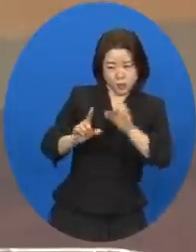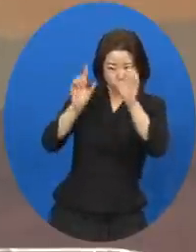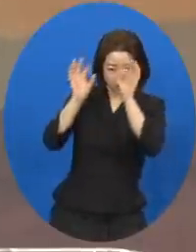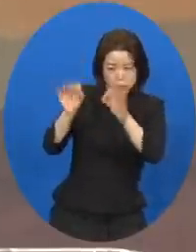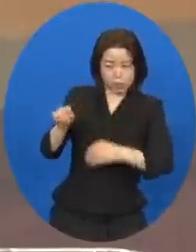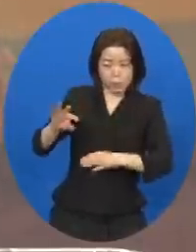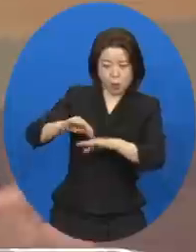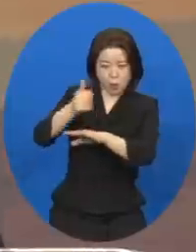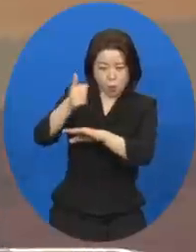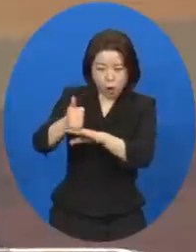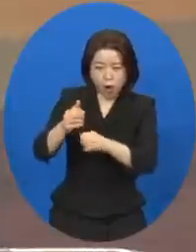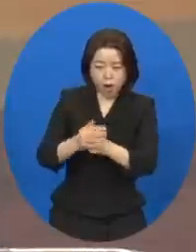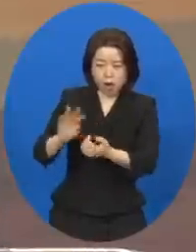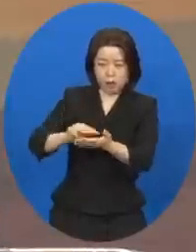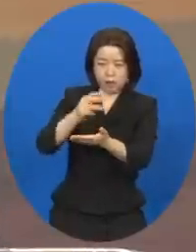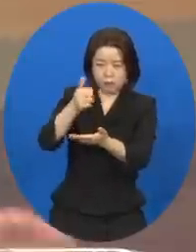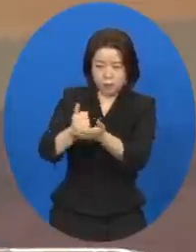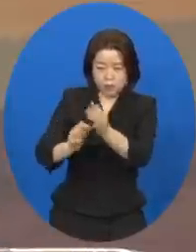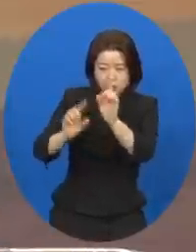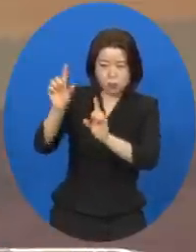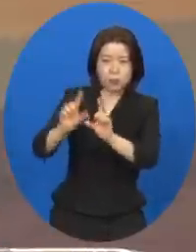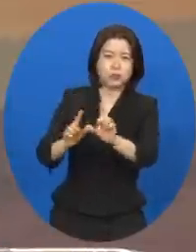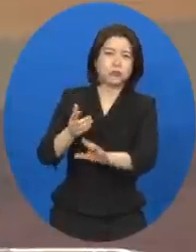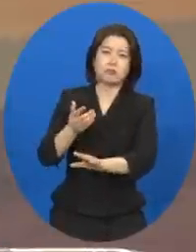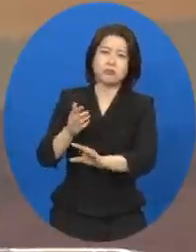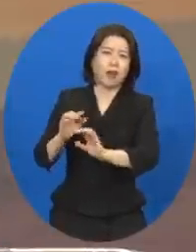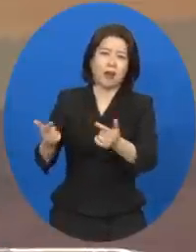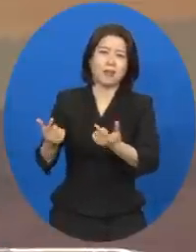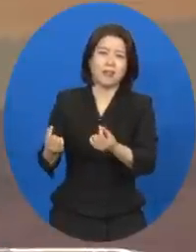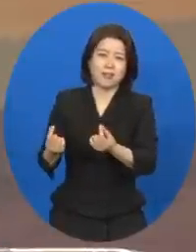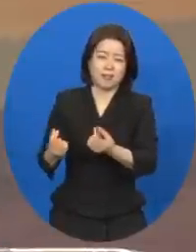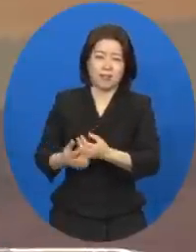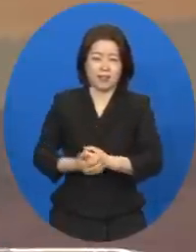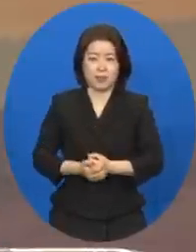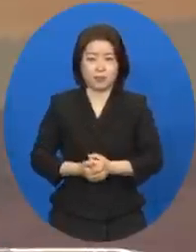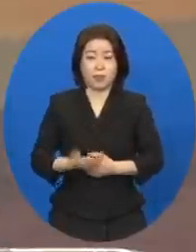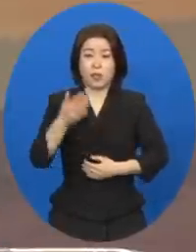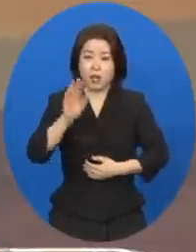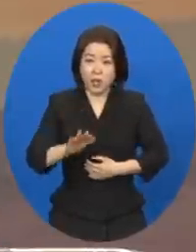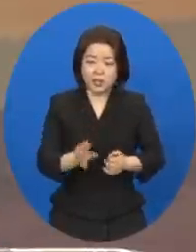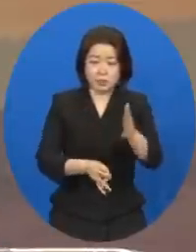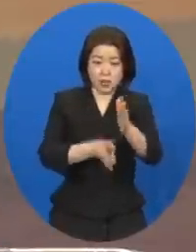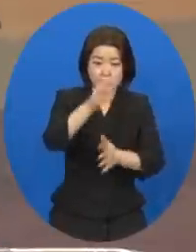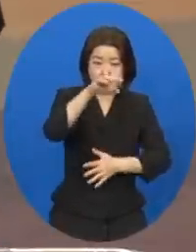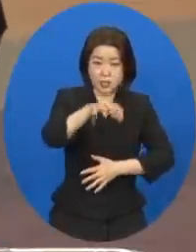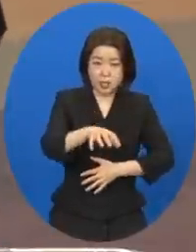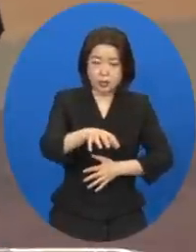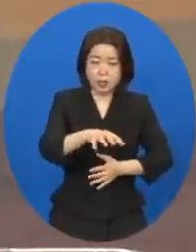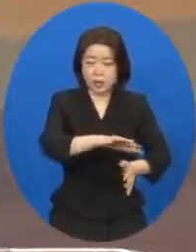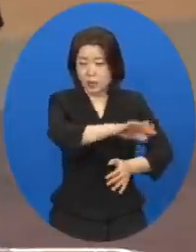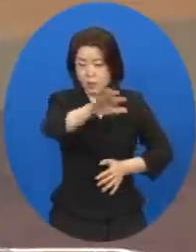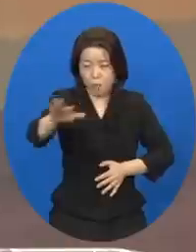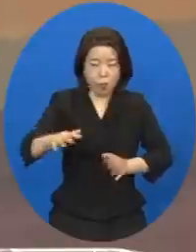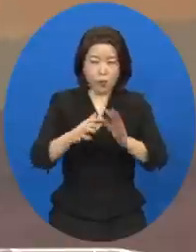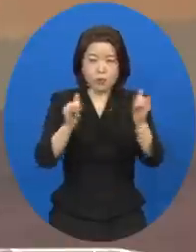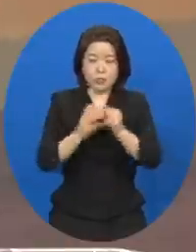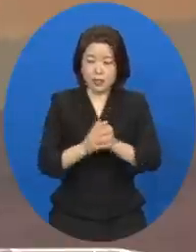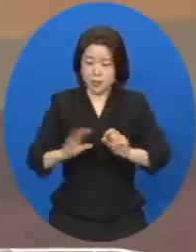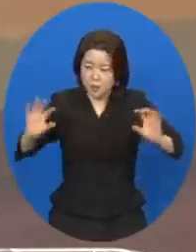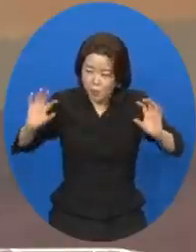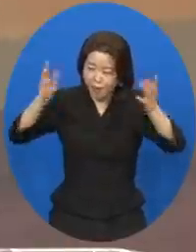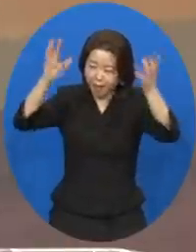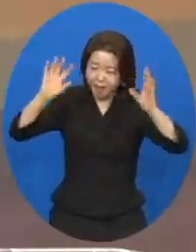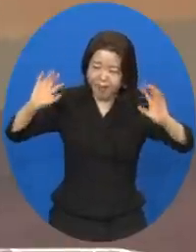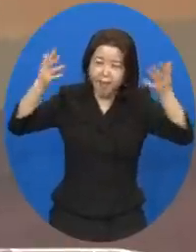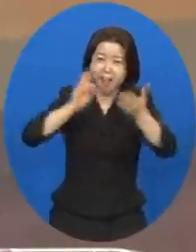메시아의 풍모가 아닙니다. 그런데도 예루살렘에 있는 사람들이 열광적으로 예수님을 환호하고